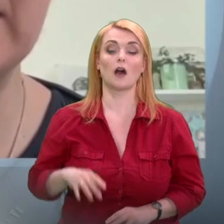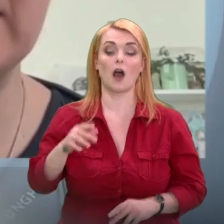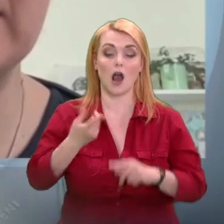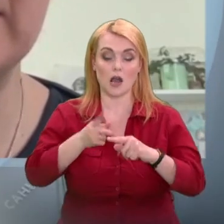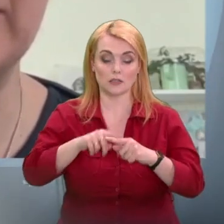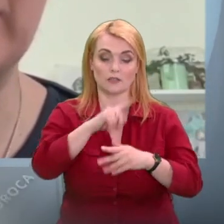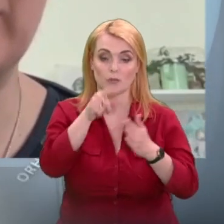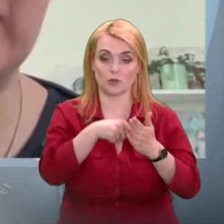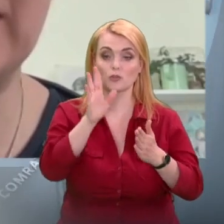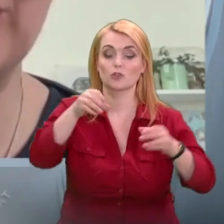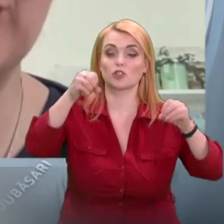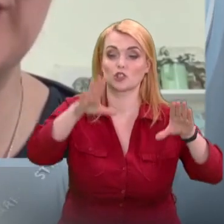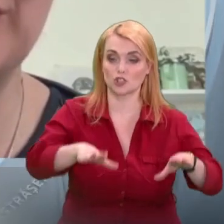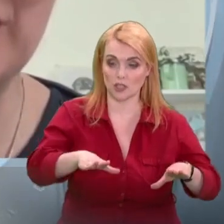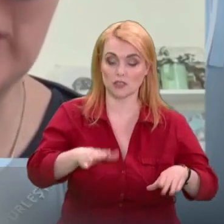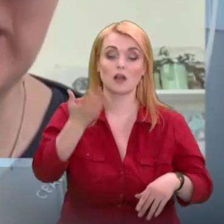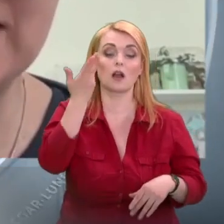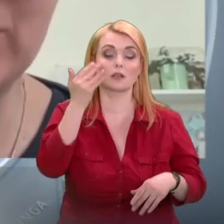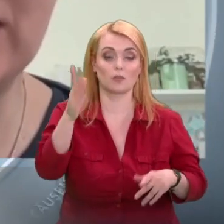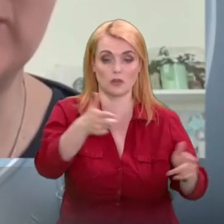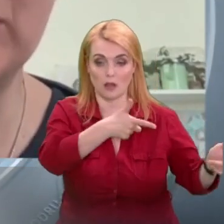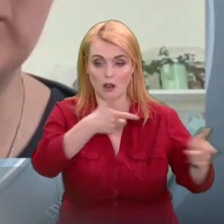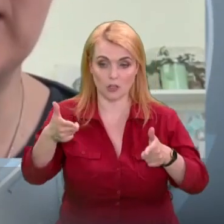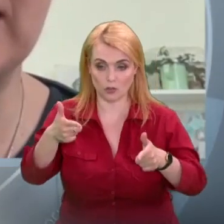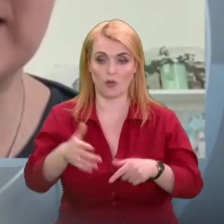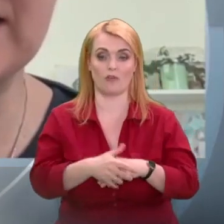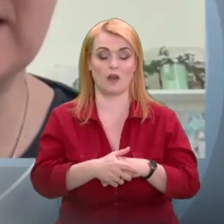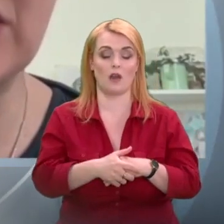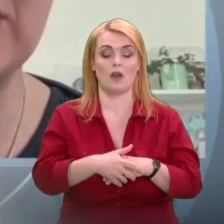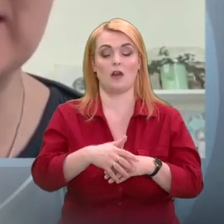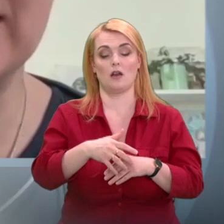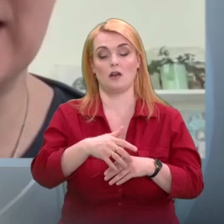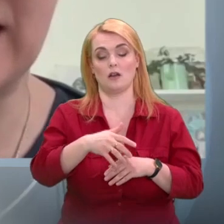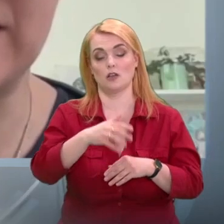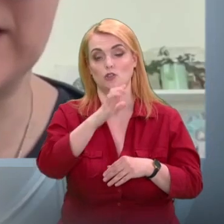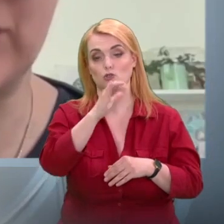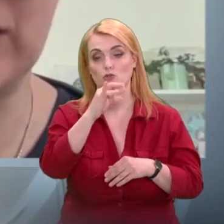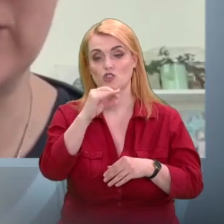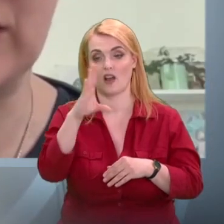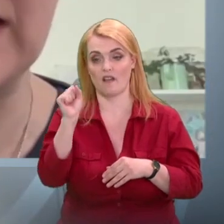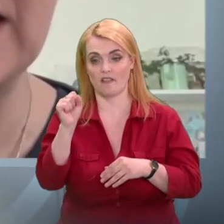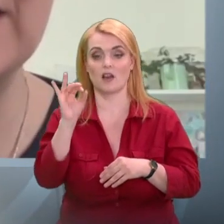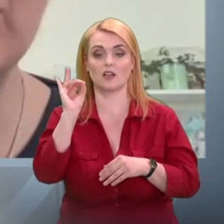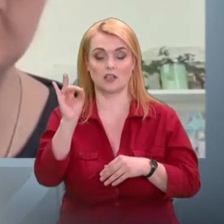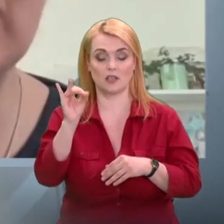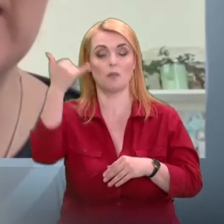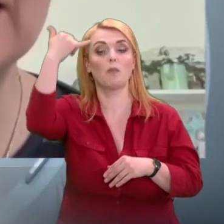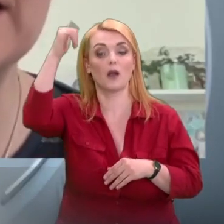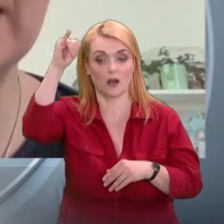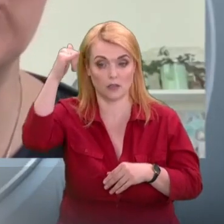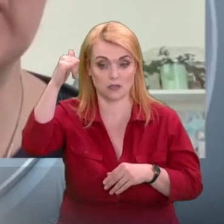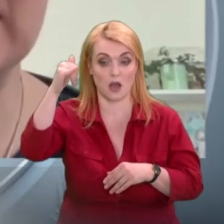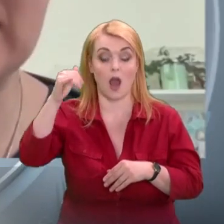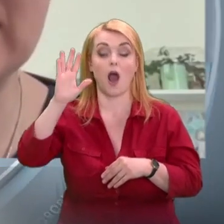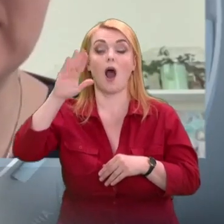însă lucrurile vor fi și mai sigure în momentul în care ar exista și această a treia interconexiune. Deci lucrurile